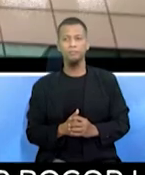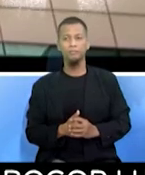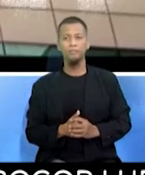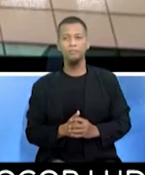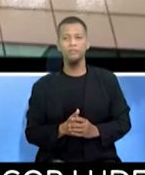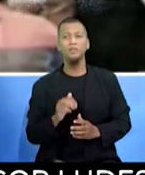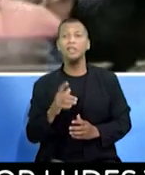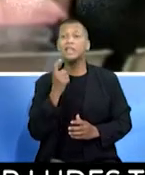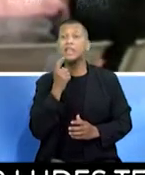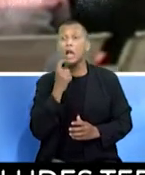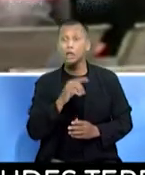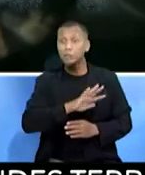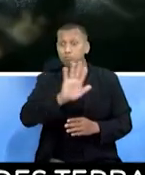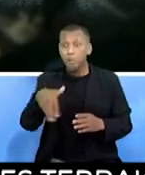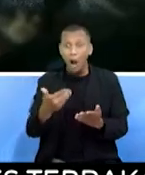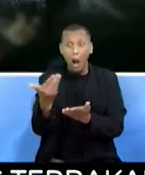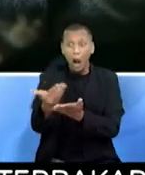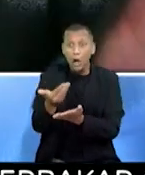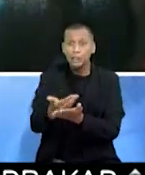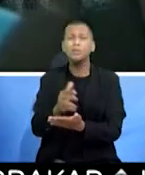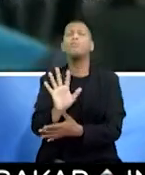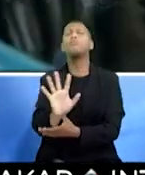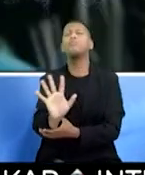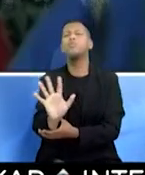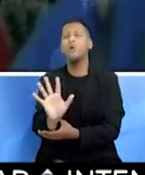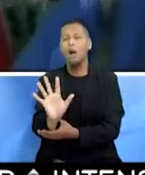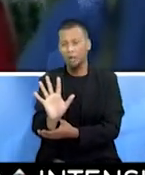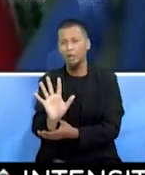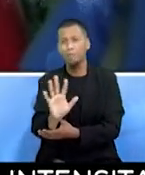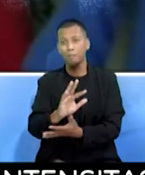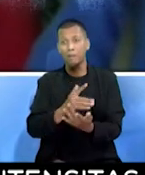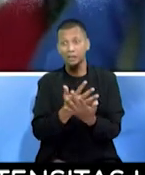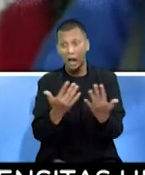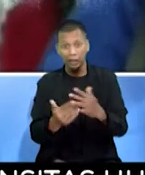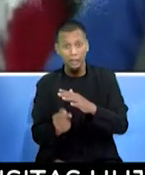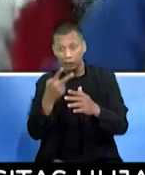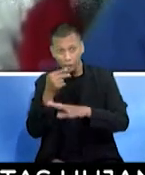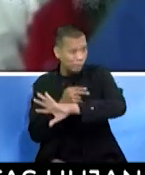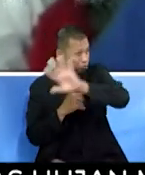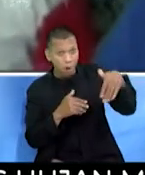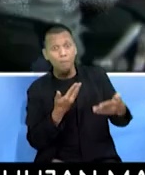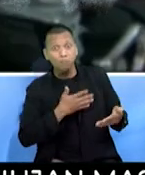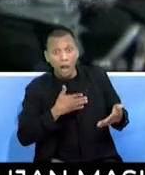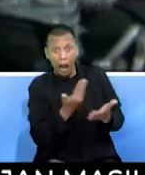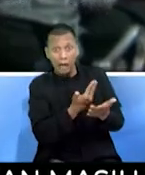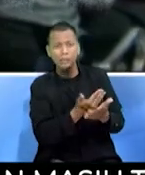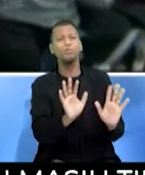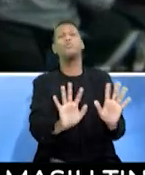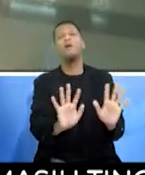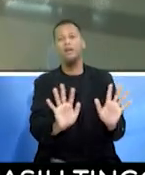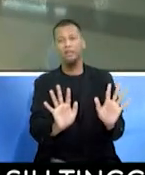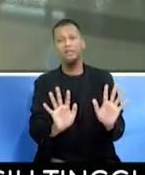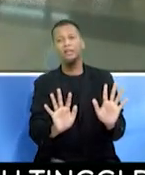penghasilan, kan tidak semua penduduk atau rakyat Indonesia ini memiliki penghasilan atau gaji yang tetap setiap bulannya. Jadi kami tegaskan